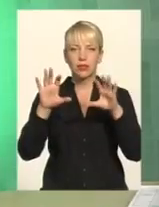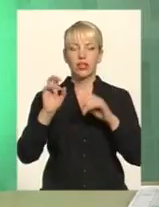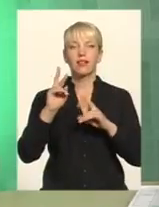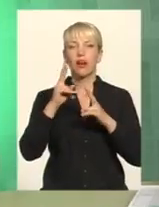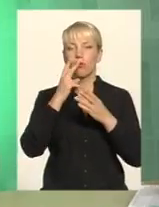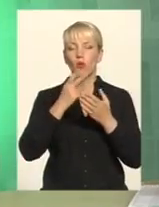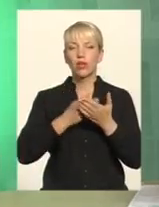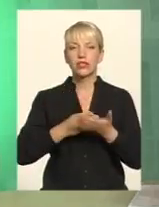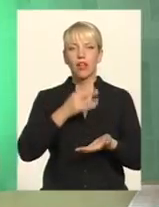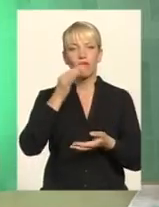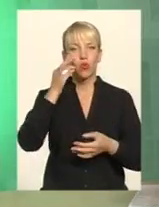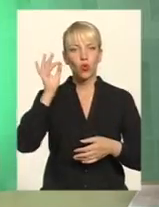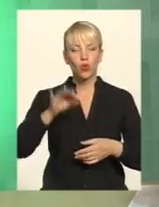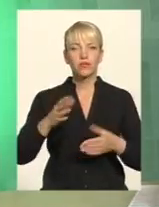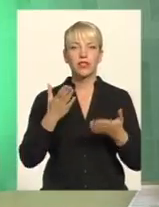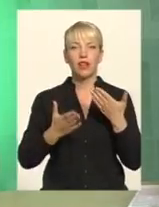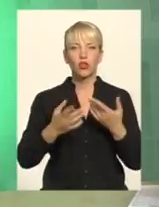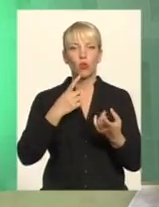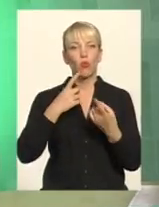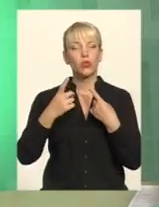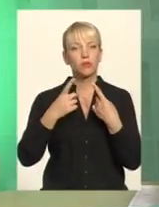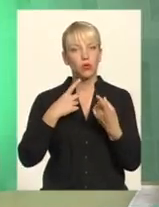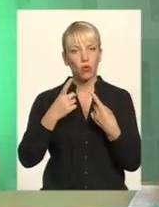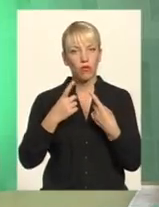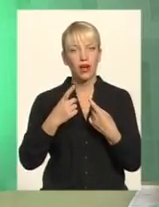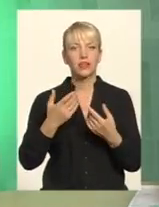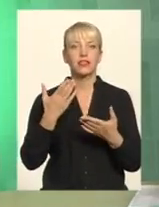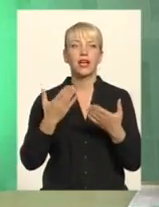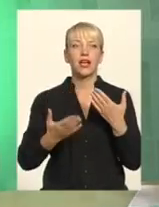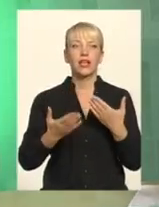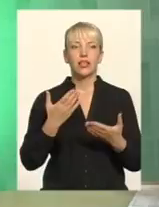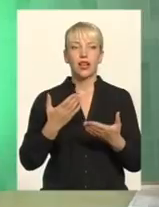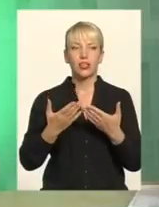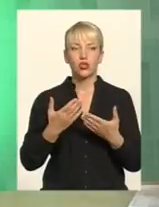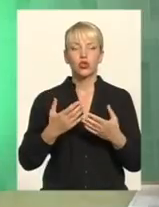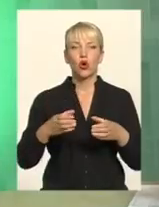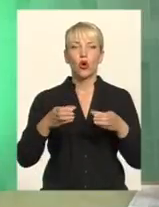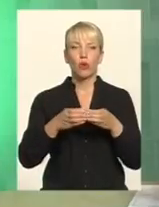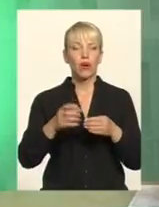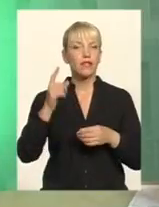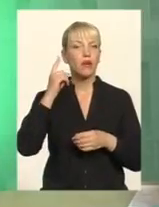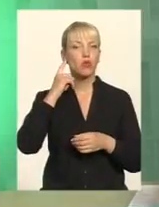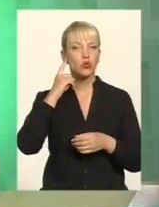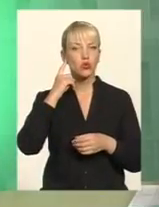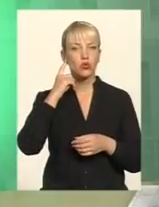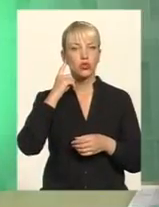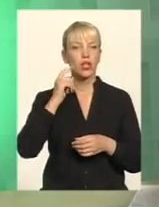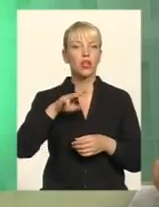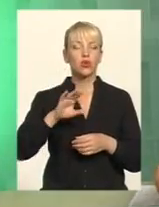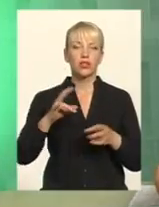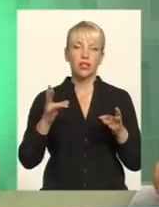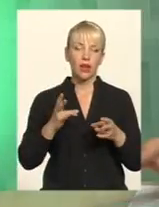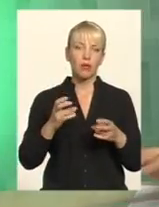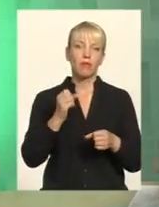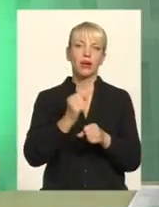показано з досвіду, що якщо з громадою поспілкувалися, якщо провели адекватну роз'яснювальну роботу і громада почула, тобто треба працювати,